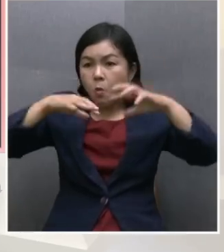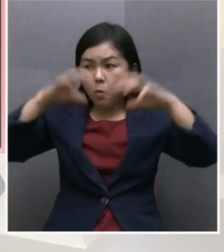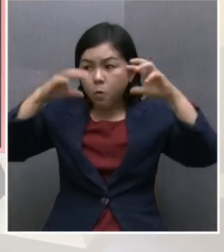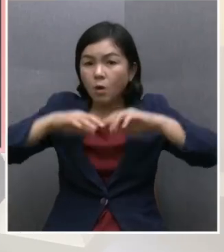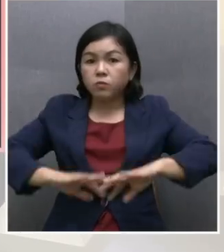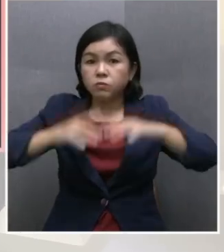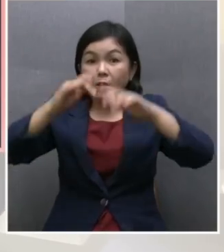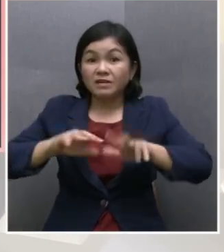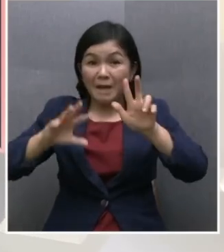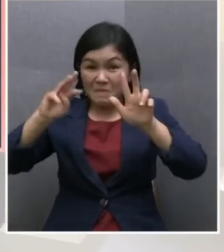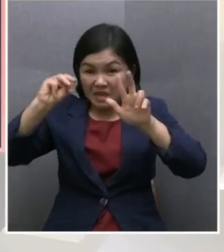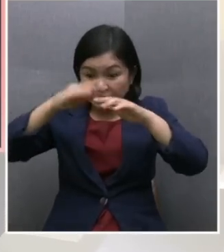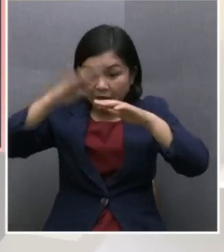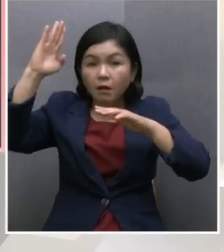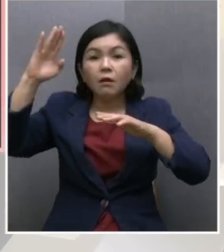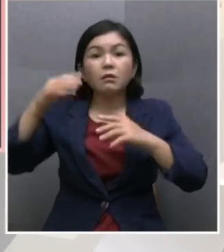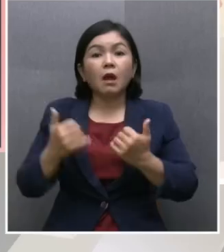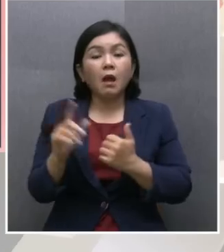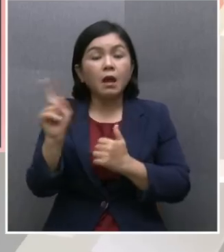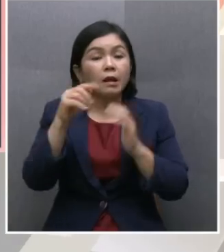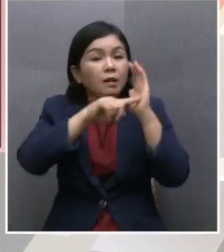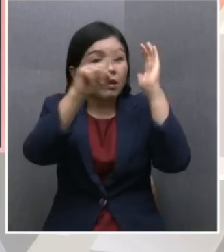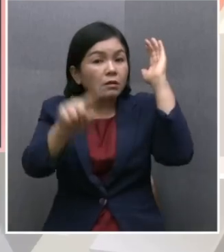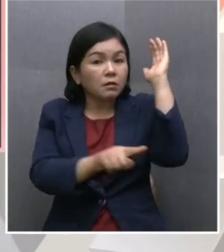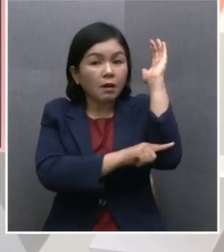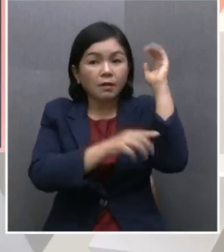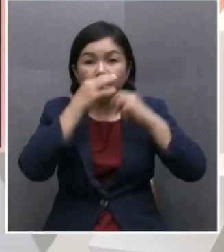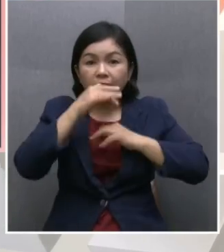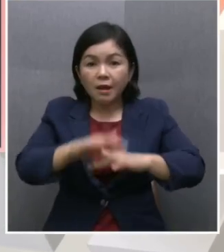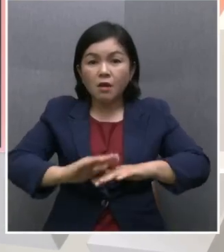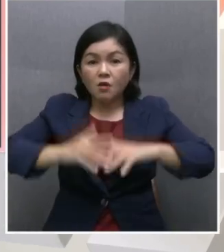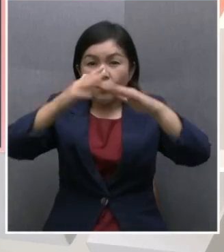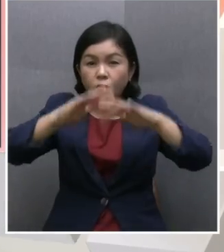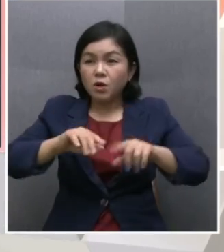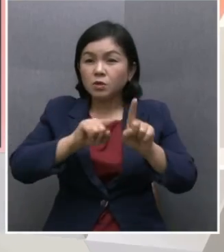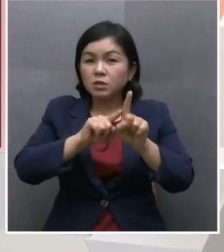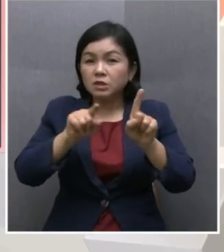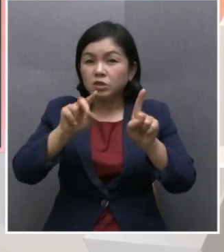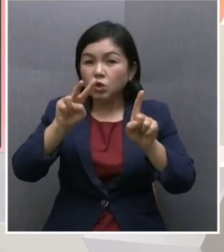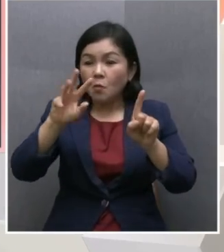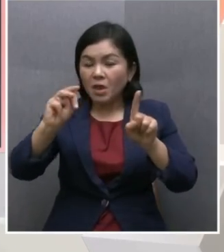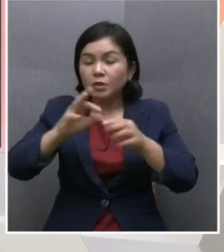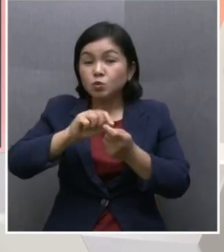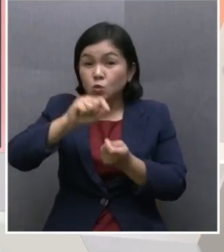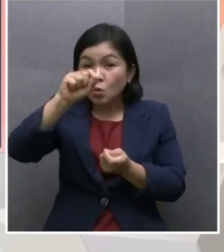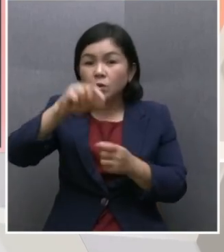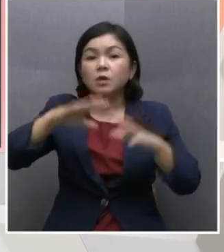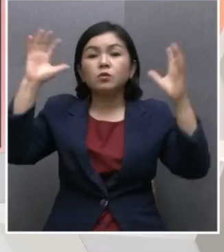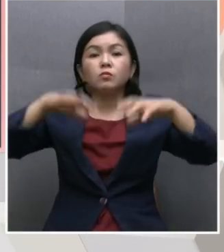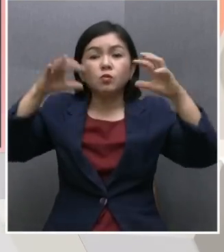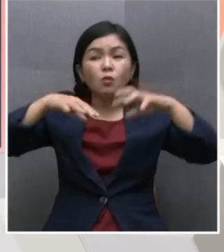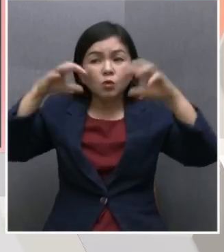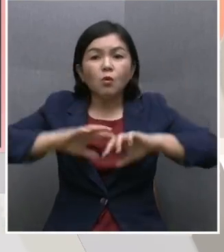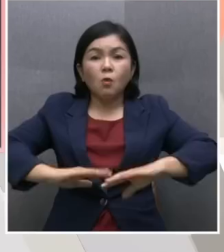สูงมากกว่า 3เมตส่วนบริเวณอ่าวไทยจะมีคลื่นสูงประมาณ 1-2มตบริเวณที่มีฝนฟ้าคะนอง